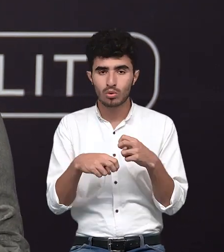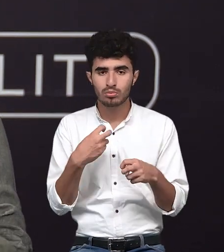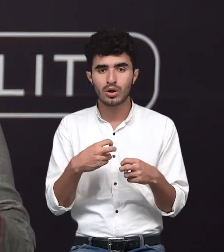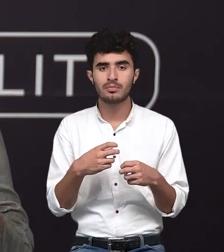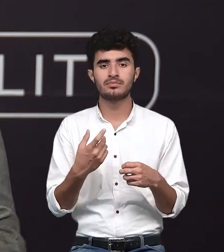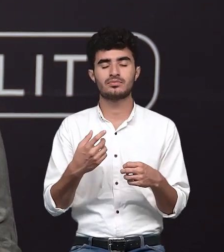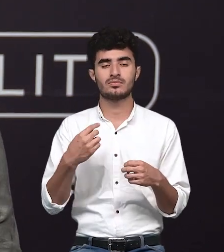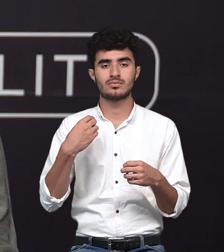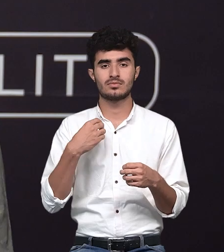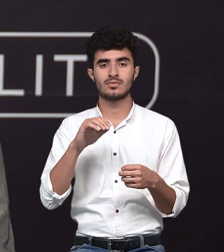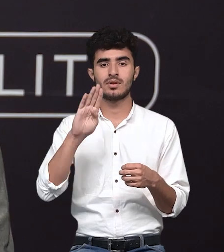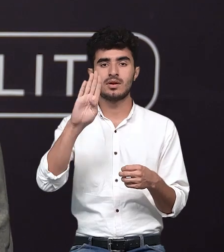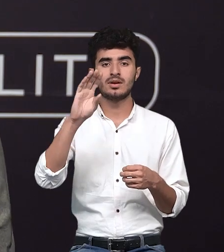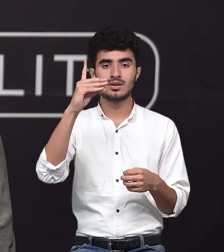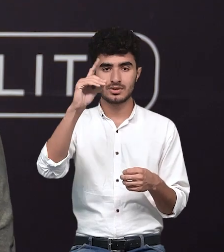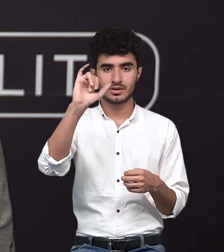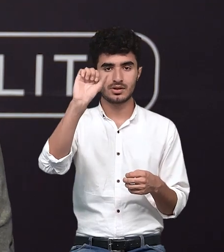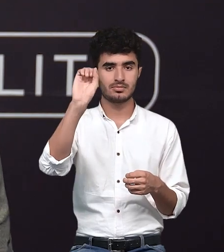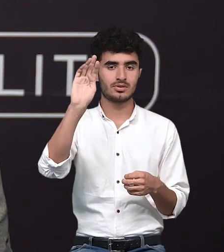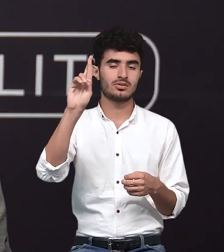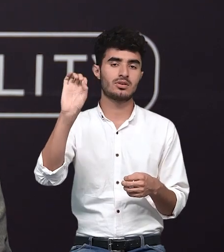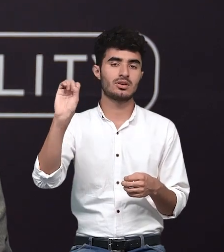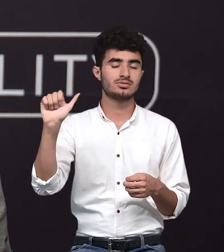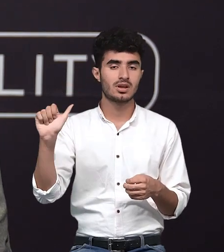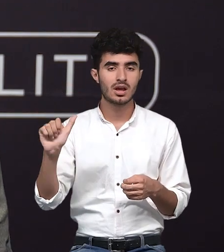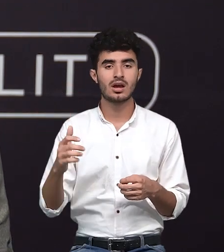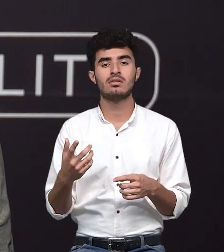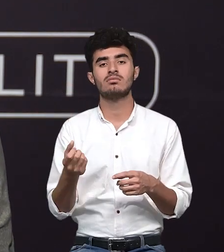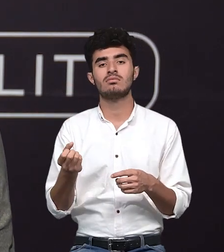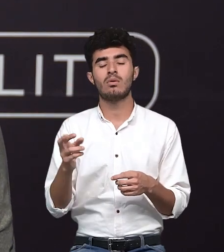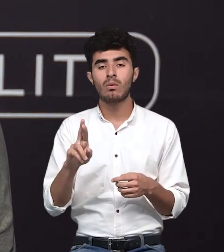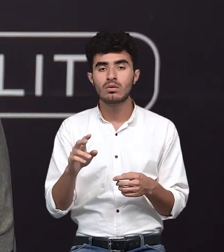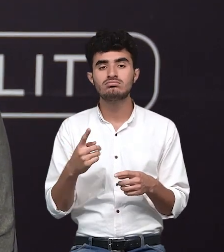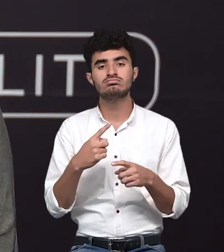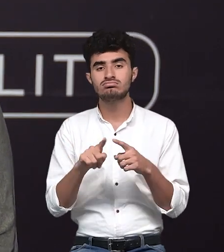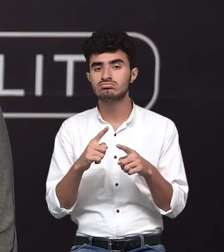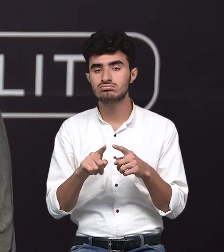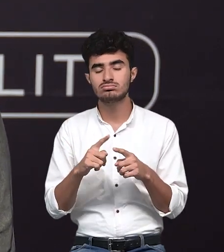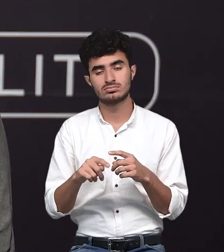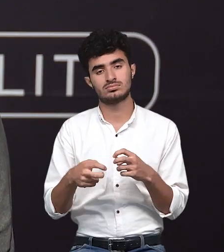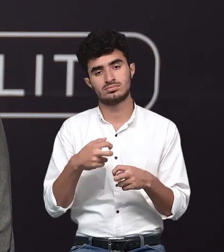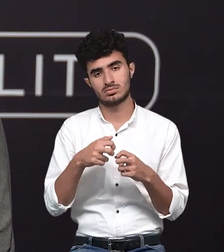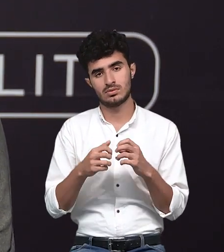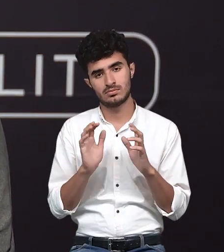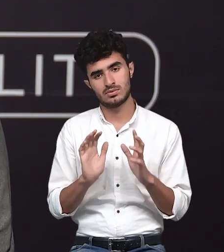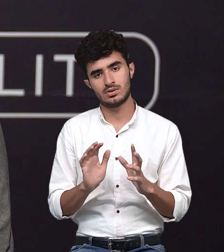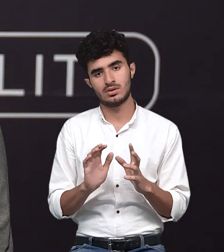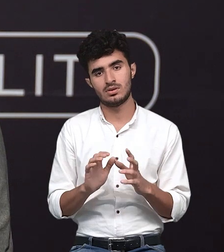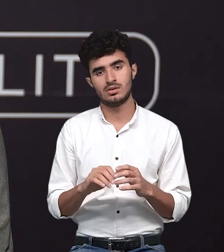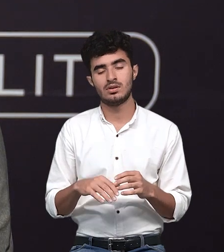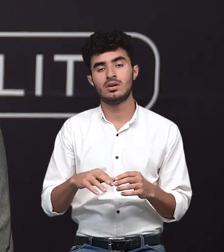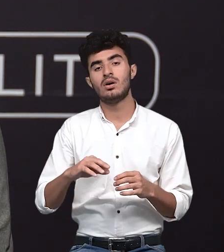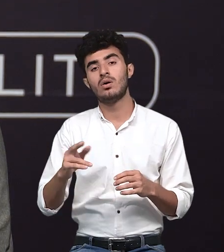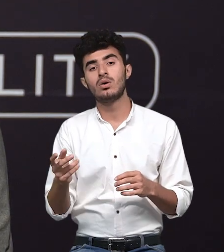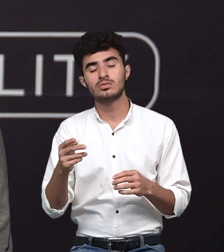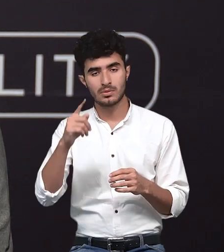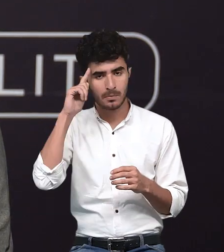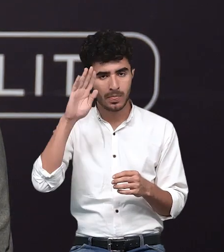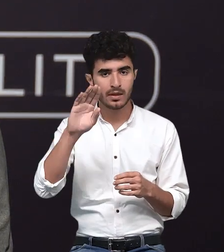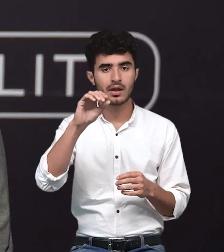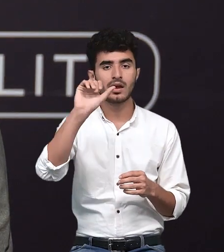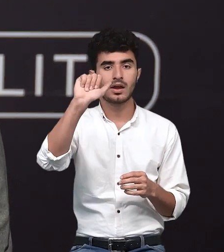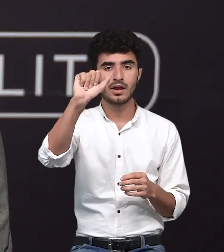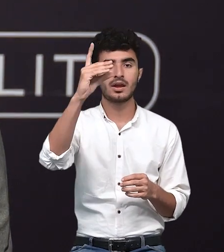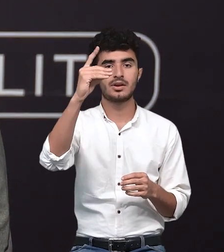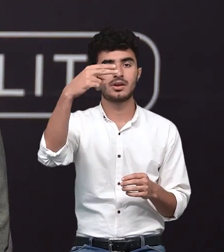ہیں، بائیپولیرٹی ہوتی ہے، بلکہ بعض دفعہ تو یہ ہوتا ہے کہ بہت سال ہم ان کو ADHD اٹینشن